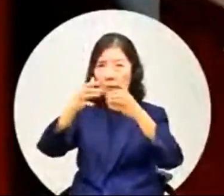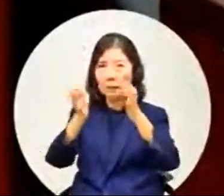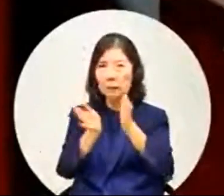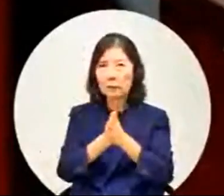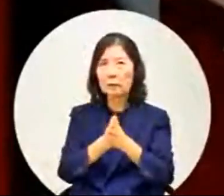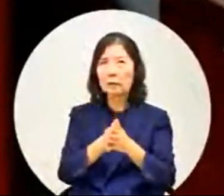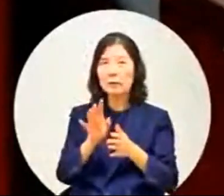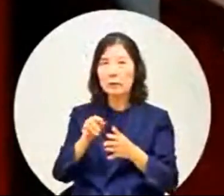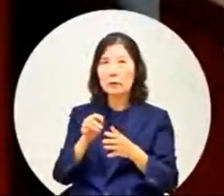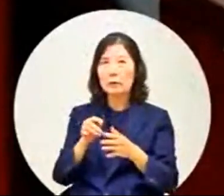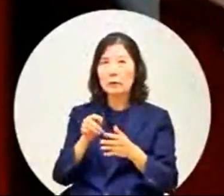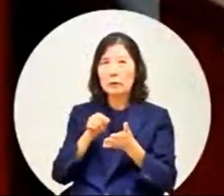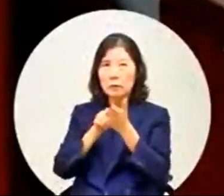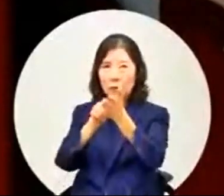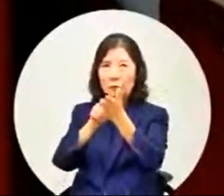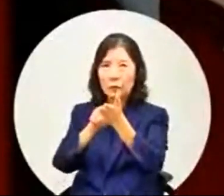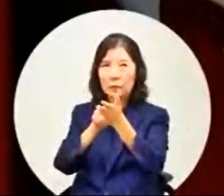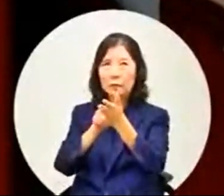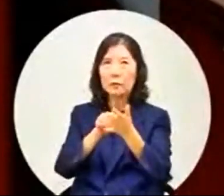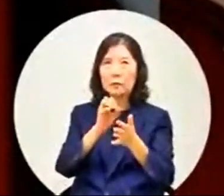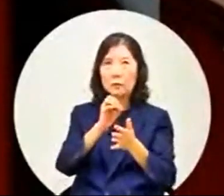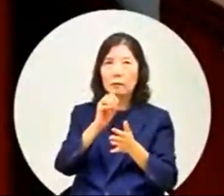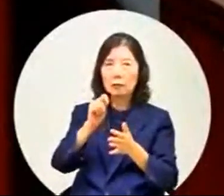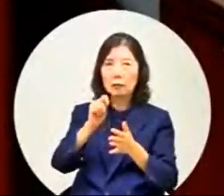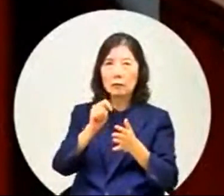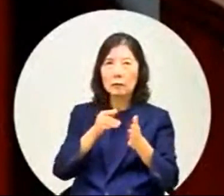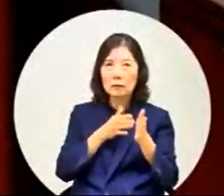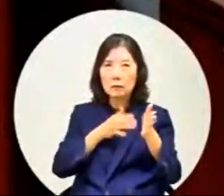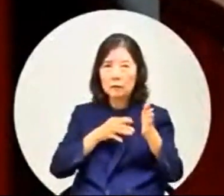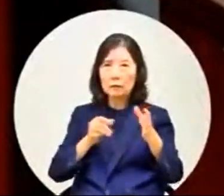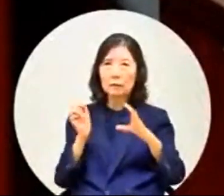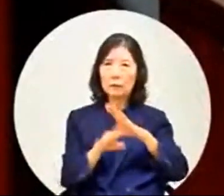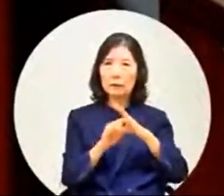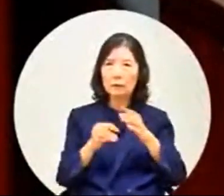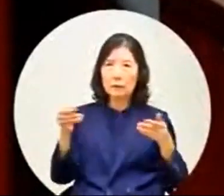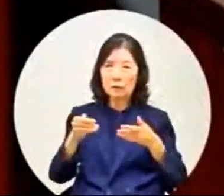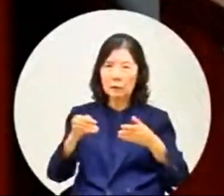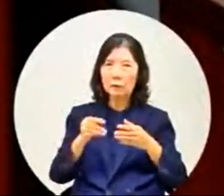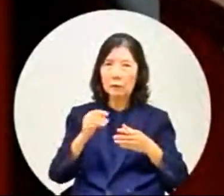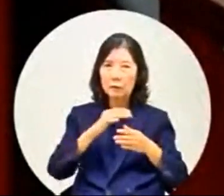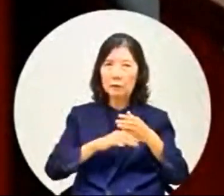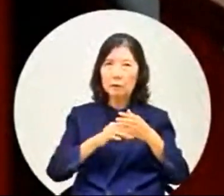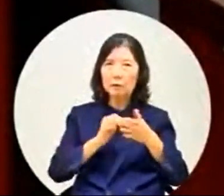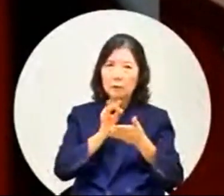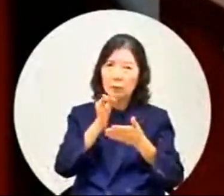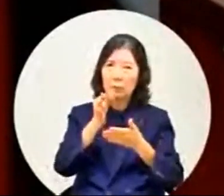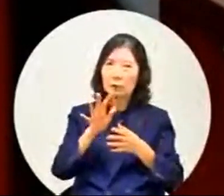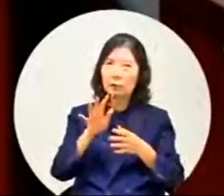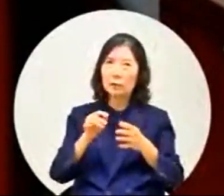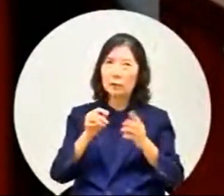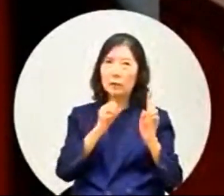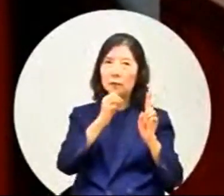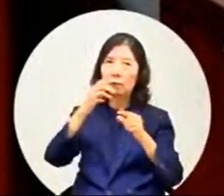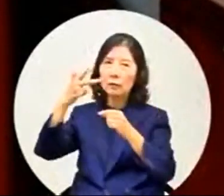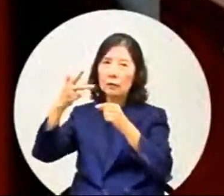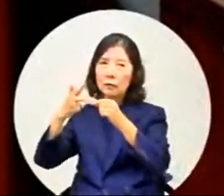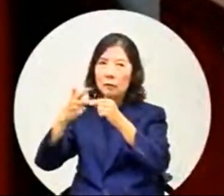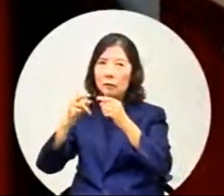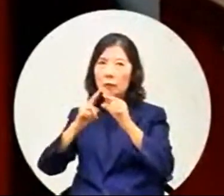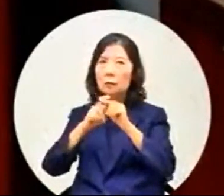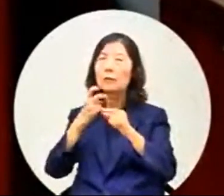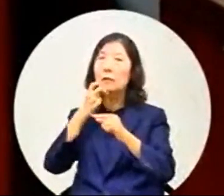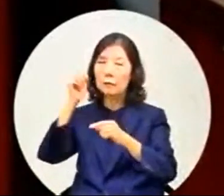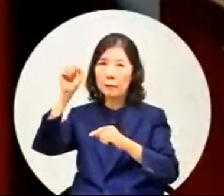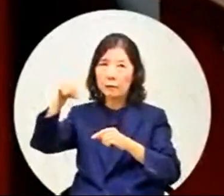哦，才争取要把 OT 的15列车厢纳入建设的成本。好了，107年诶，中央同意